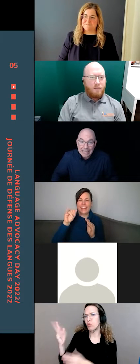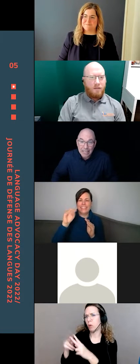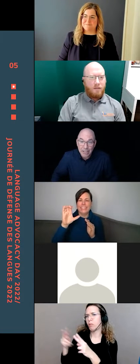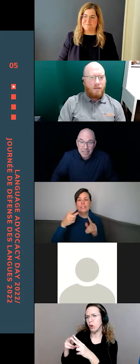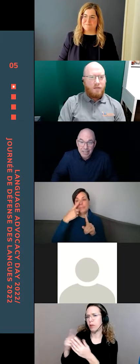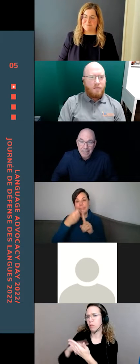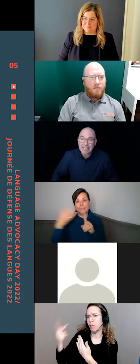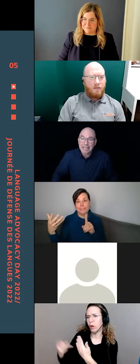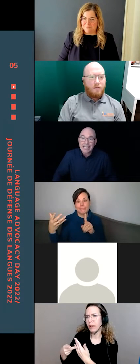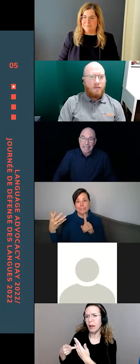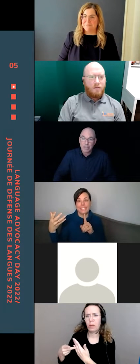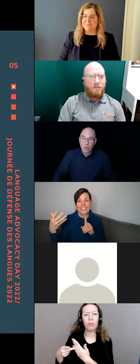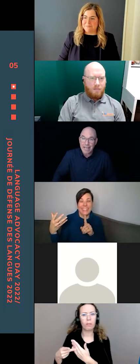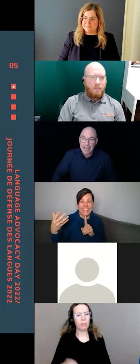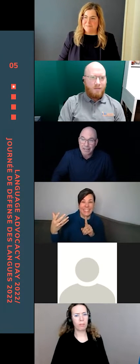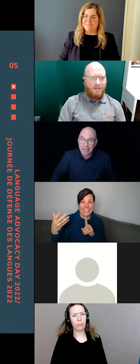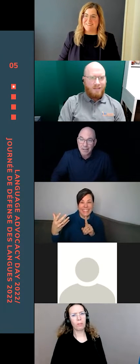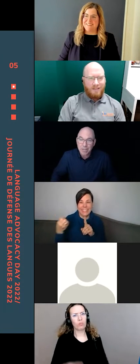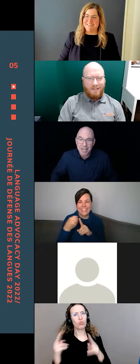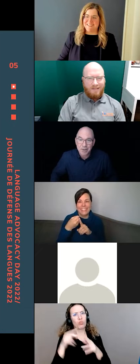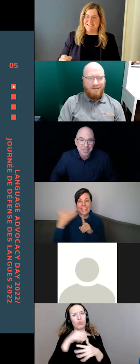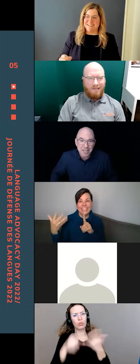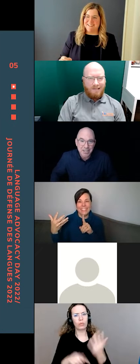J'en connais plusieurs.